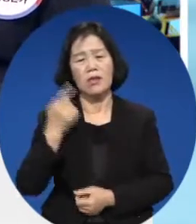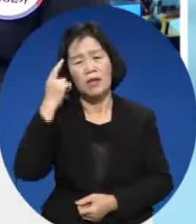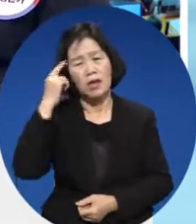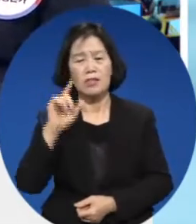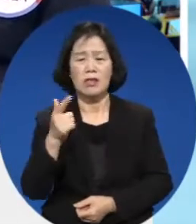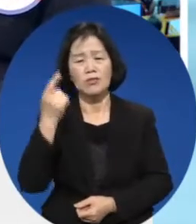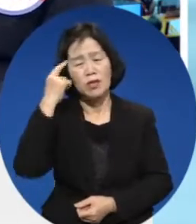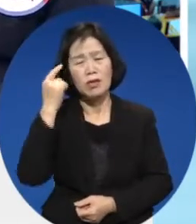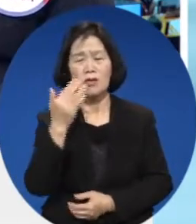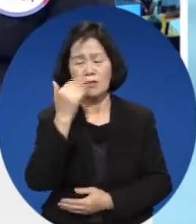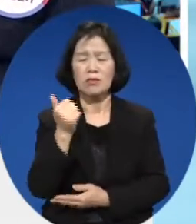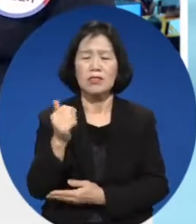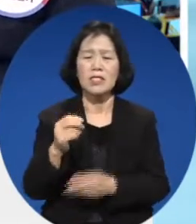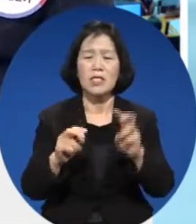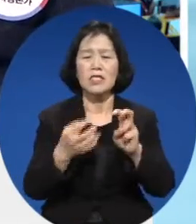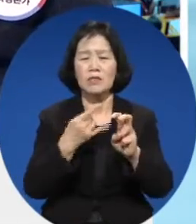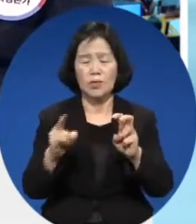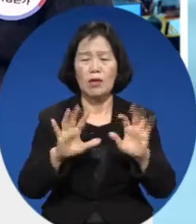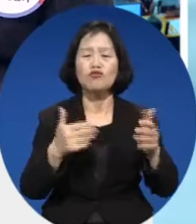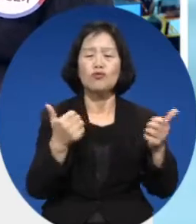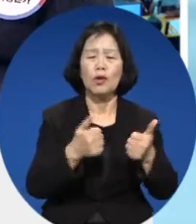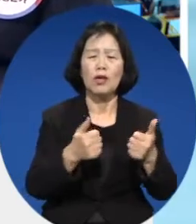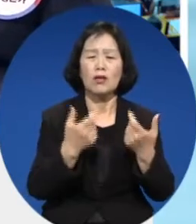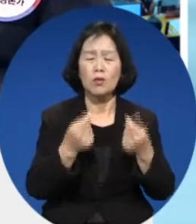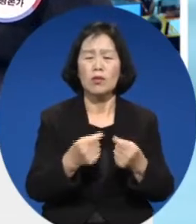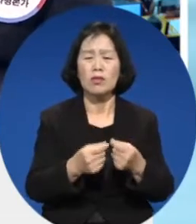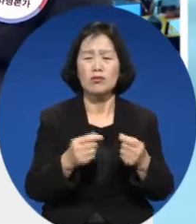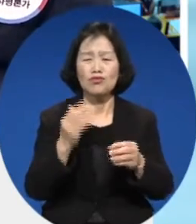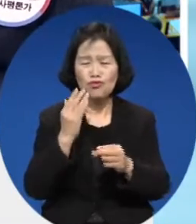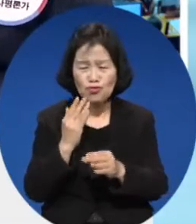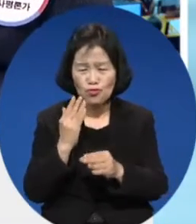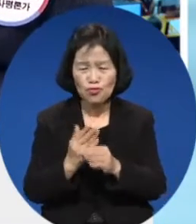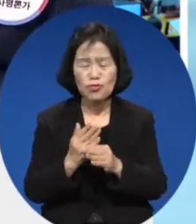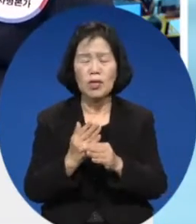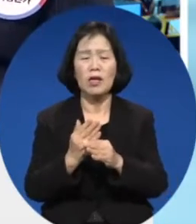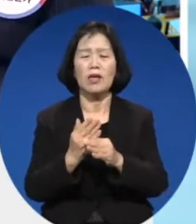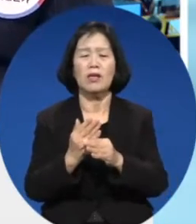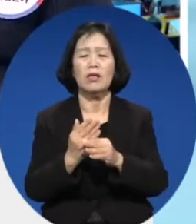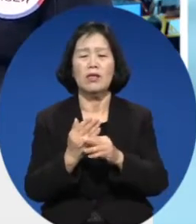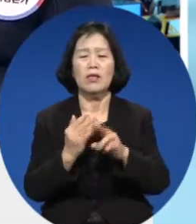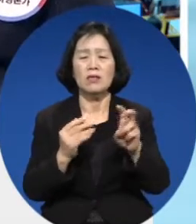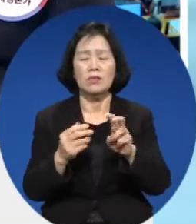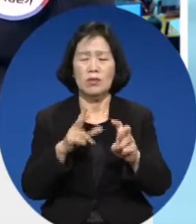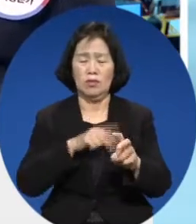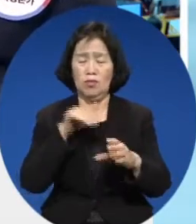너무 식상한. 네. 20대 국회 말에 이런 식이었습니다. 이렇게 가다가 지난 총선에서 망해버린 겁니다. 저는